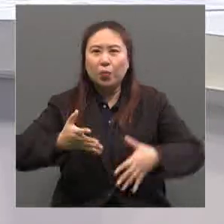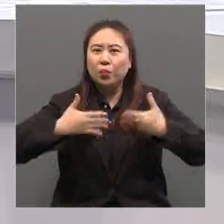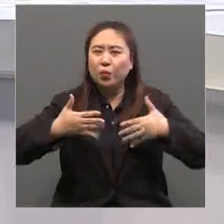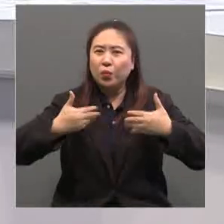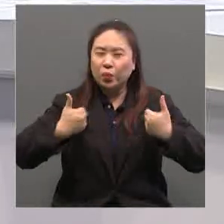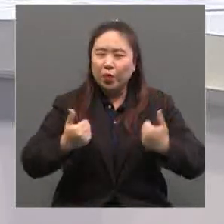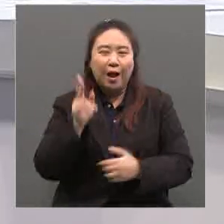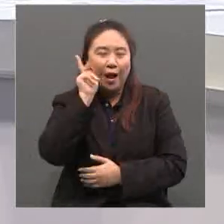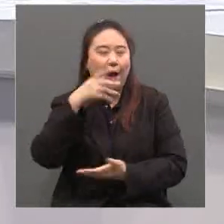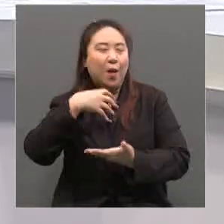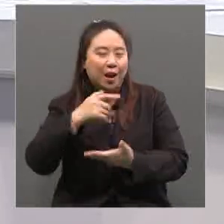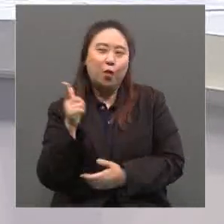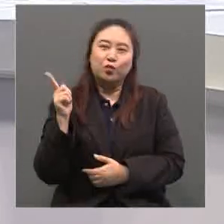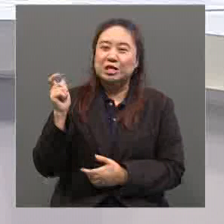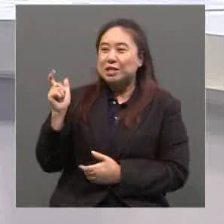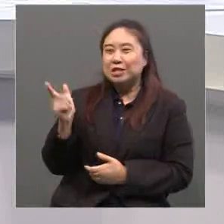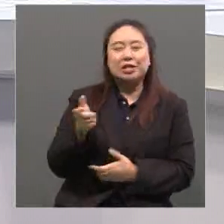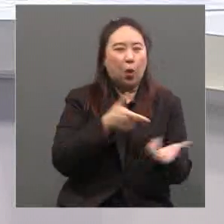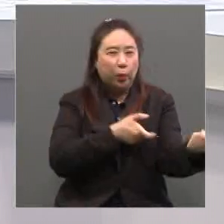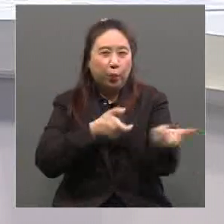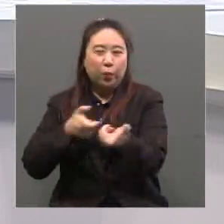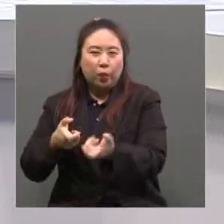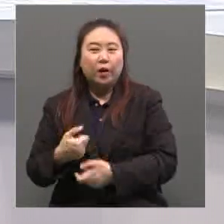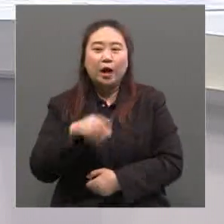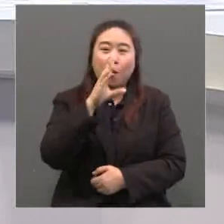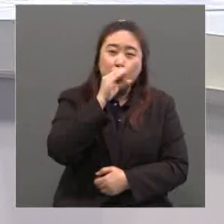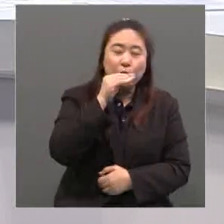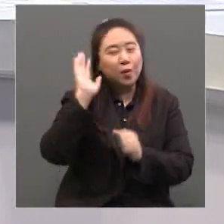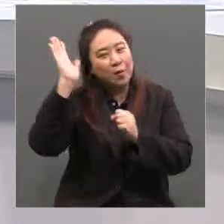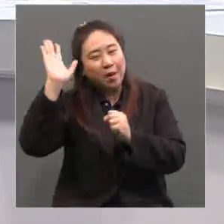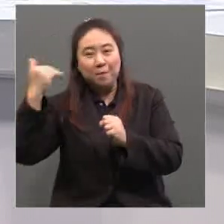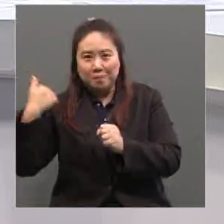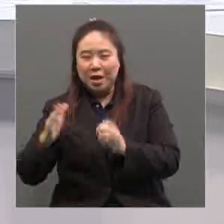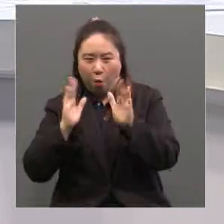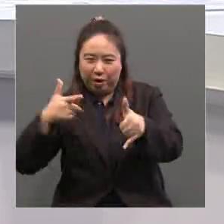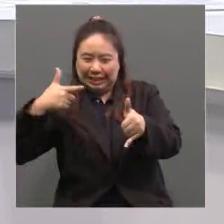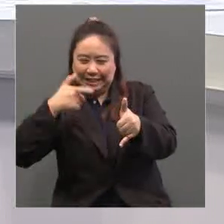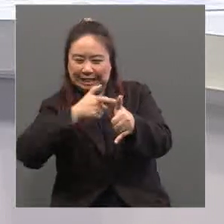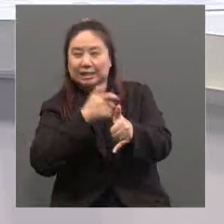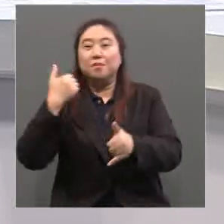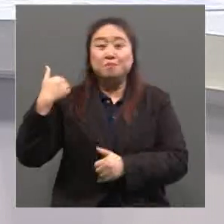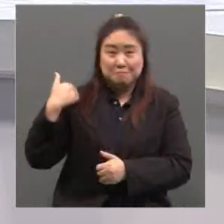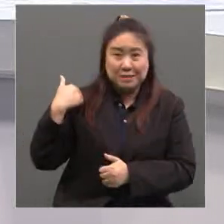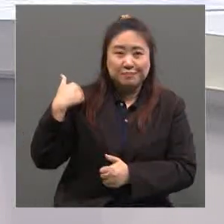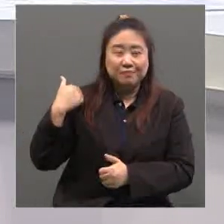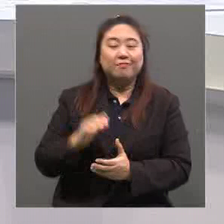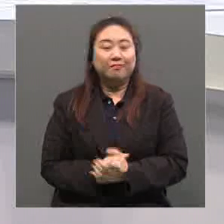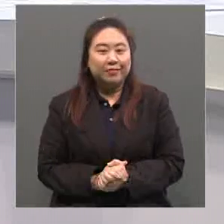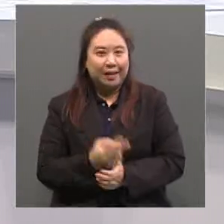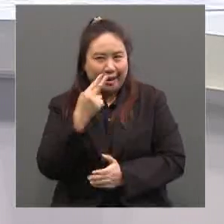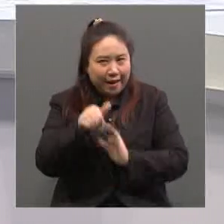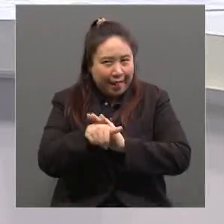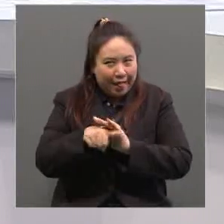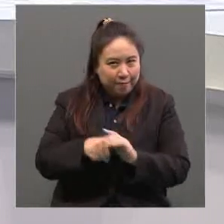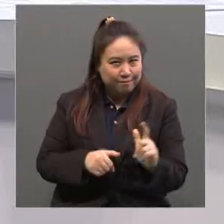งๆนะรายงานข่าวไปก็ฉีดปืนฉีดน้ำไปด้วยนะ ใช่ เพราะว่าพูดไปนี่ก็มีคนมาฉีดน้องวิฟตลอดเวลาเลยนะ ก่อนจะลาเมื่อสักครู่นี้เห็นแอบตั้งห